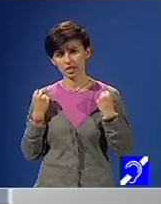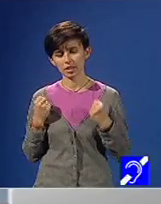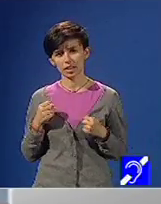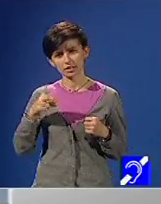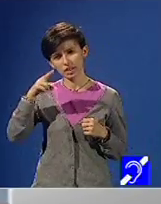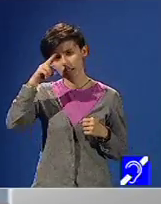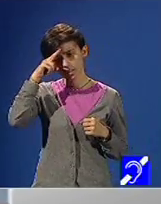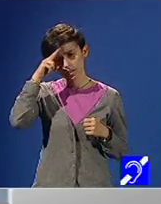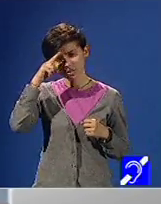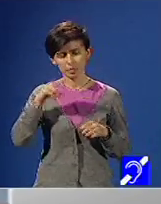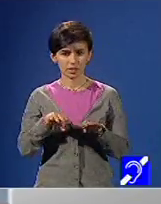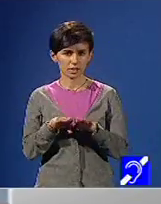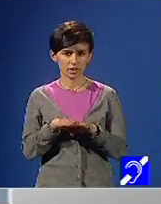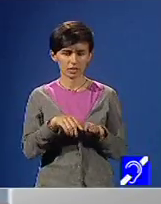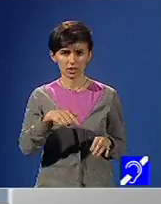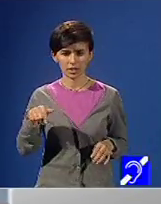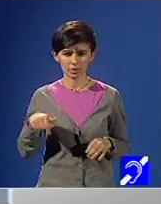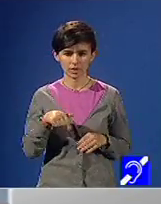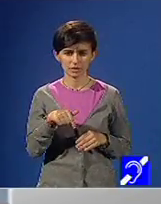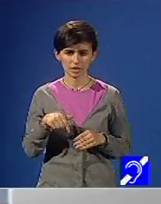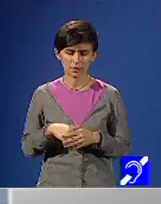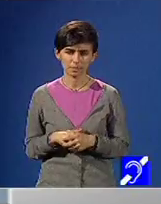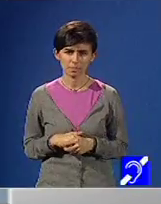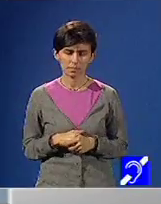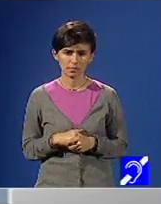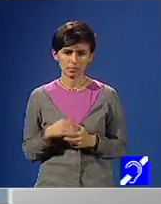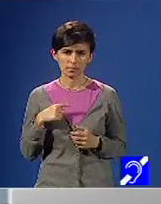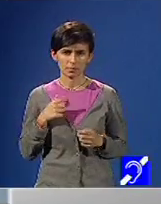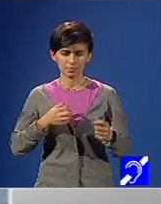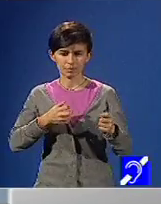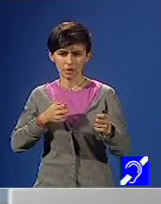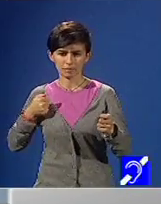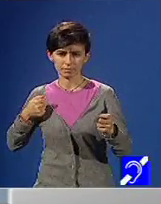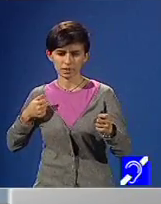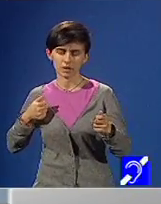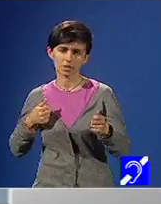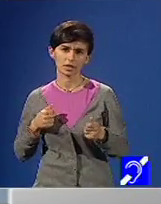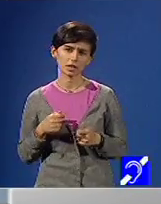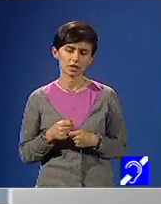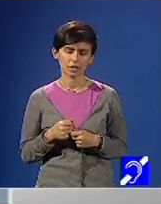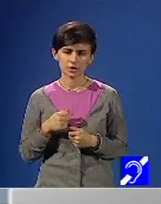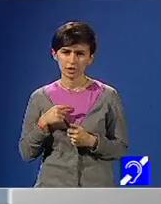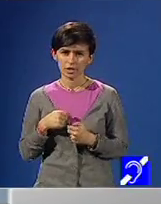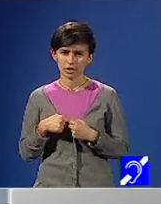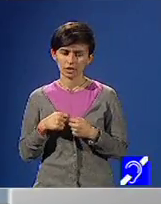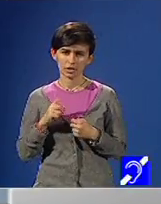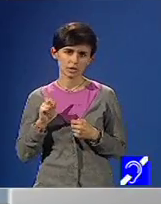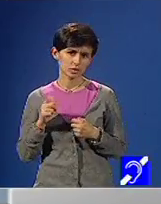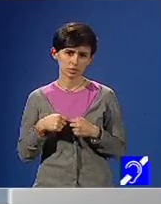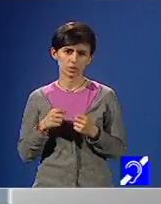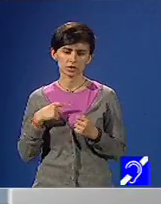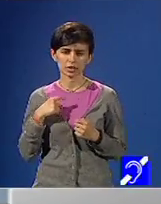eu. Și sunt și la tir cu arcul. Deci nu sunt toți sportivii, nu sunt numai din